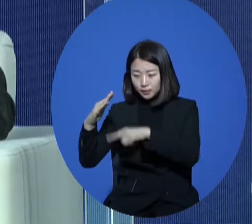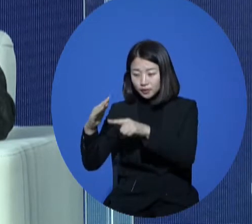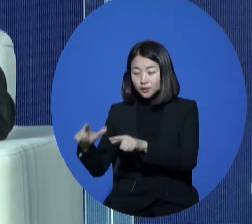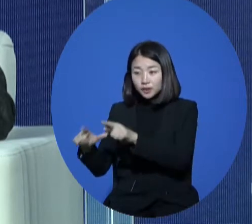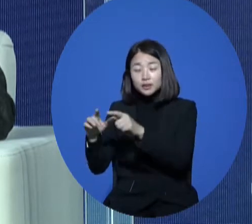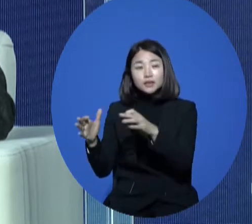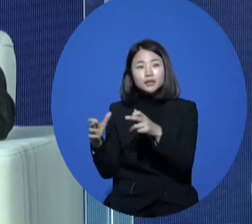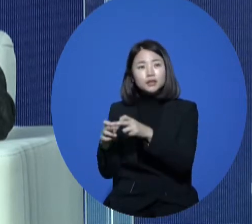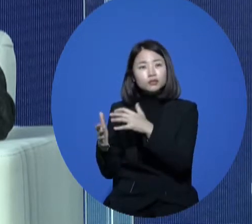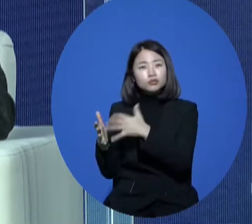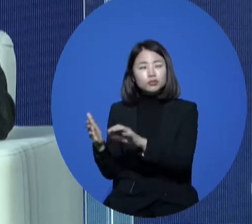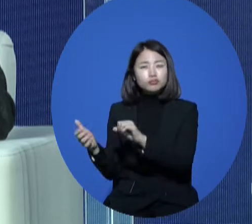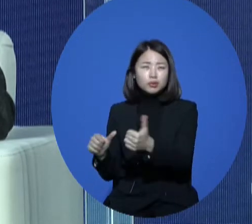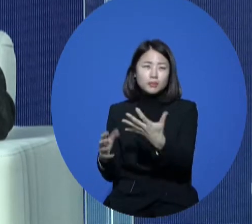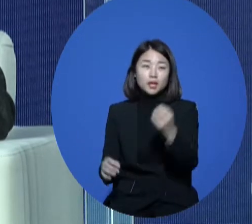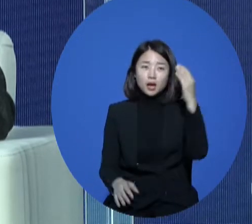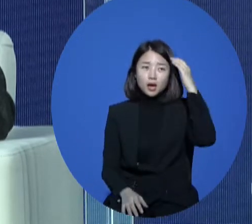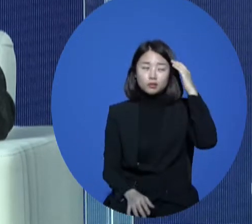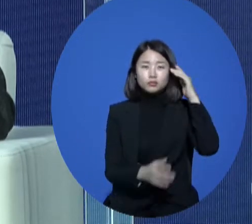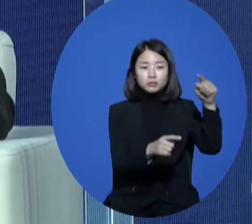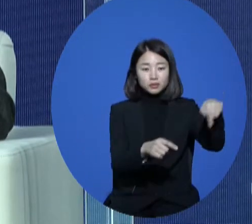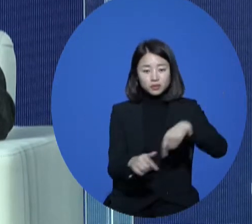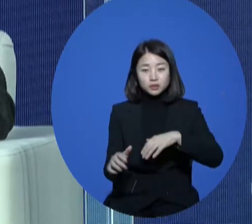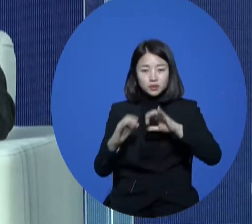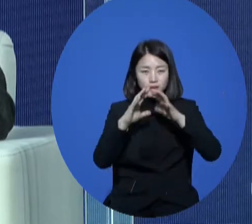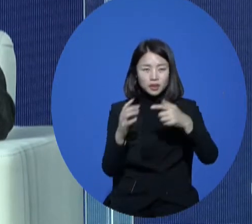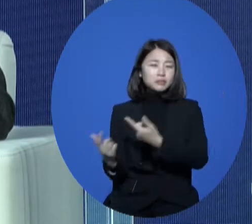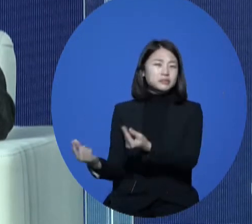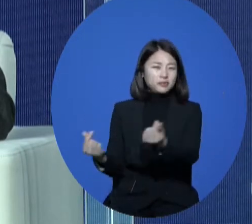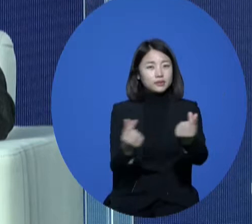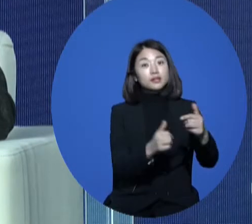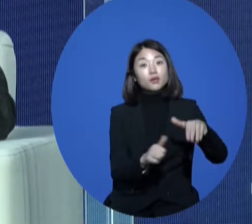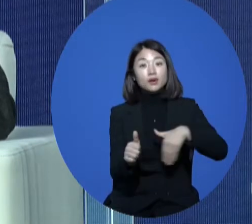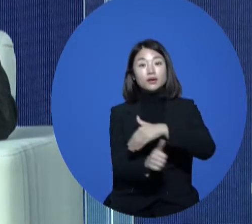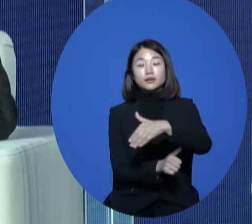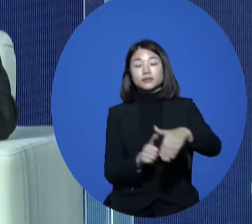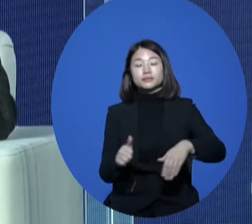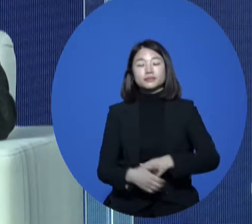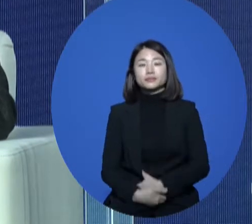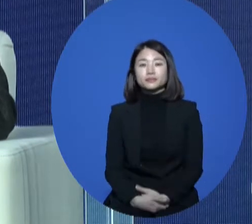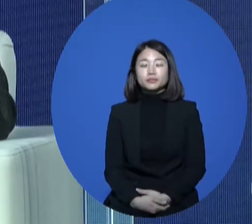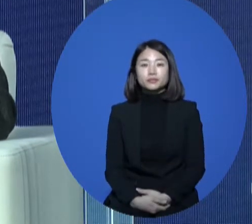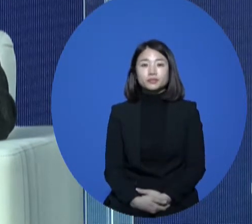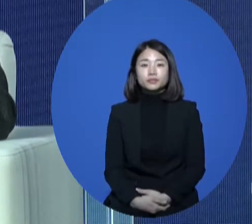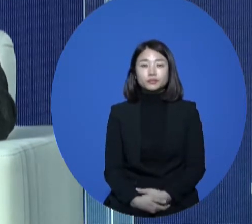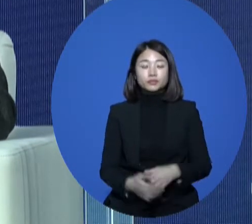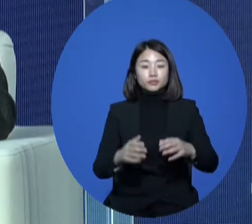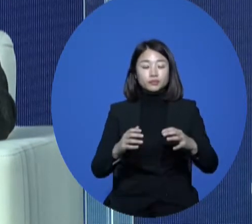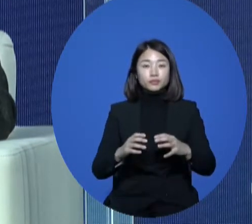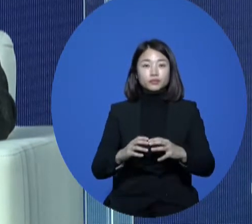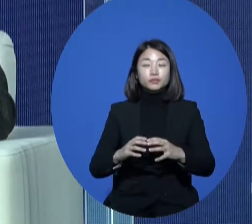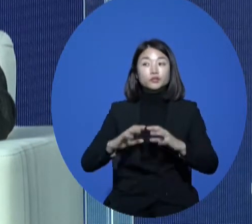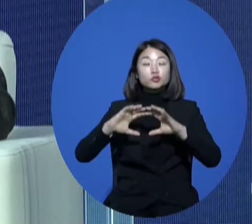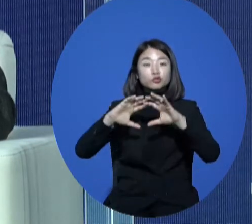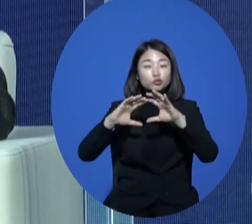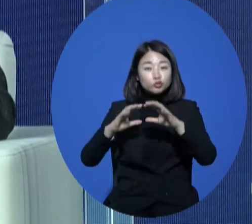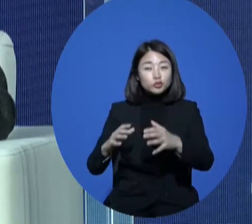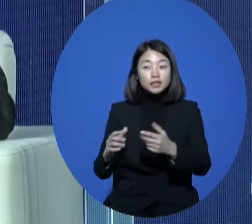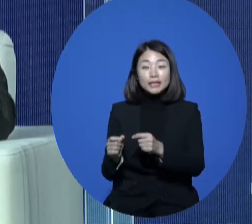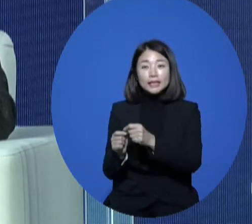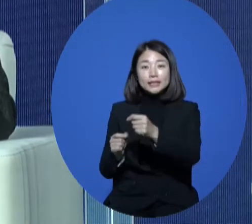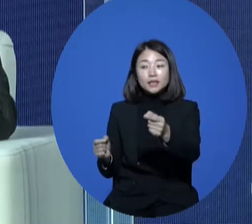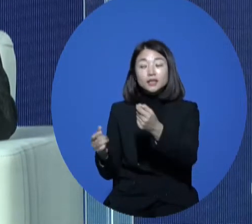사망자들이 발생했습니다. 한국에서도 마찬가지였고 전 세계적으로도 나타난 현상이었는데, 국제 장기 요양 정책